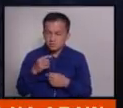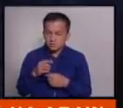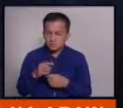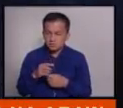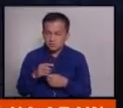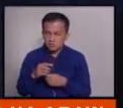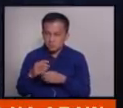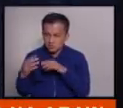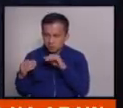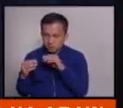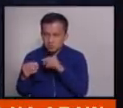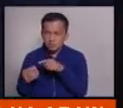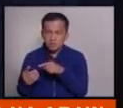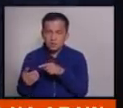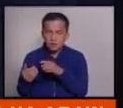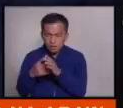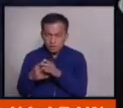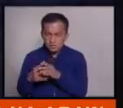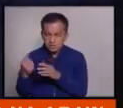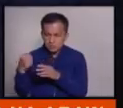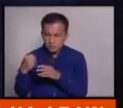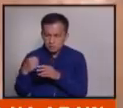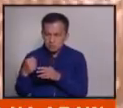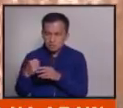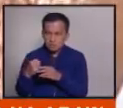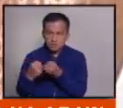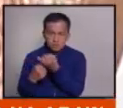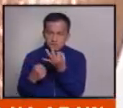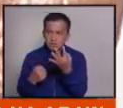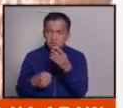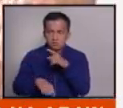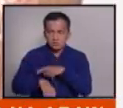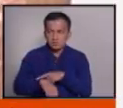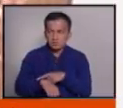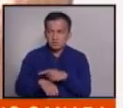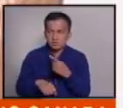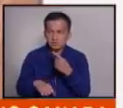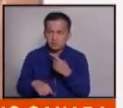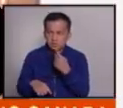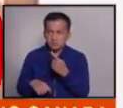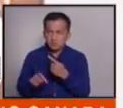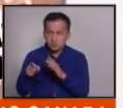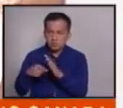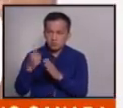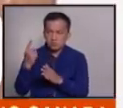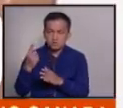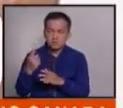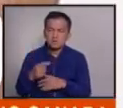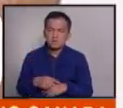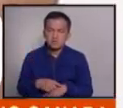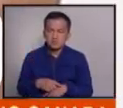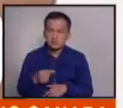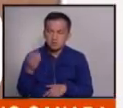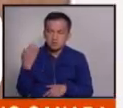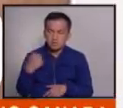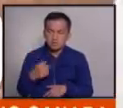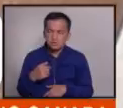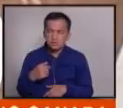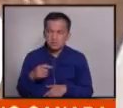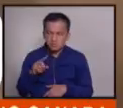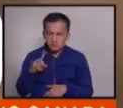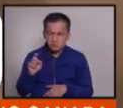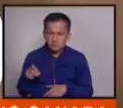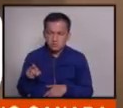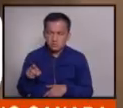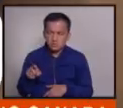ulit, opo, ilang beses, isa lang po, sabi niya nung una. Nung tinanong